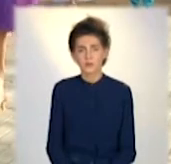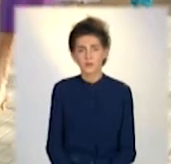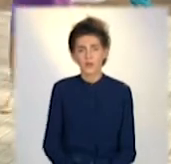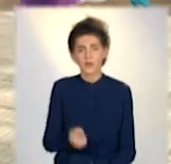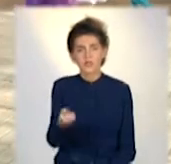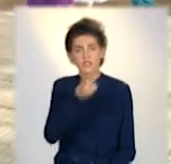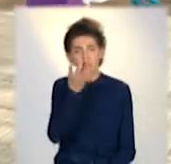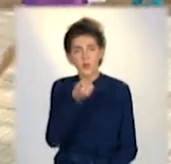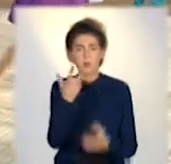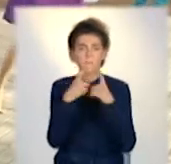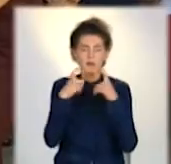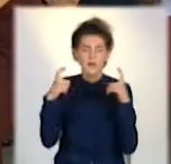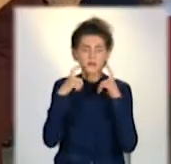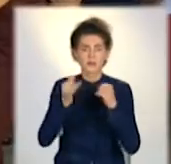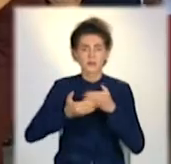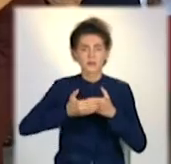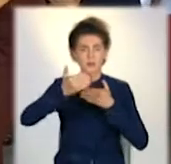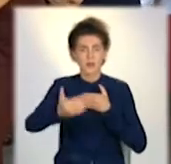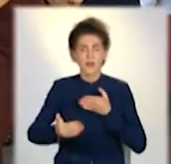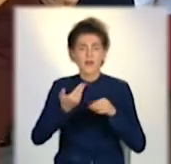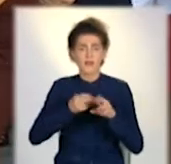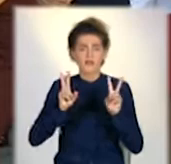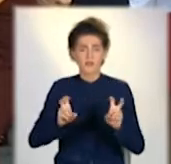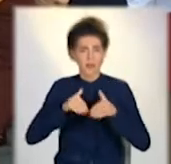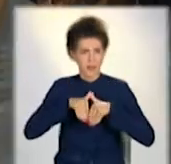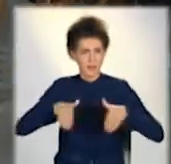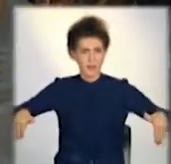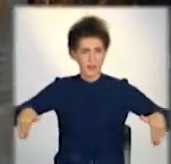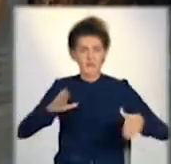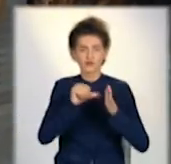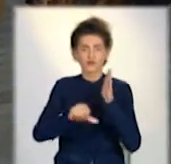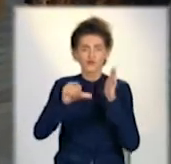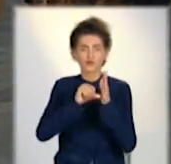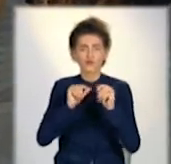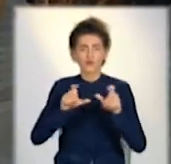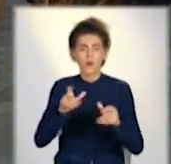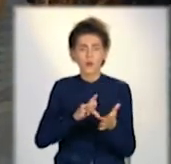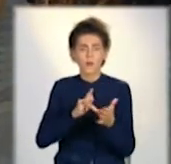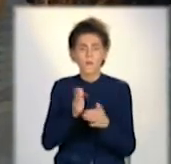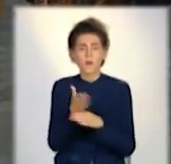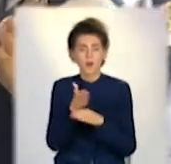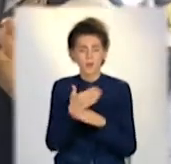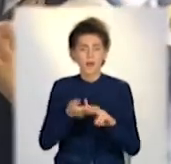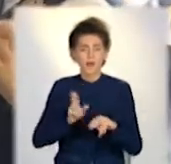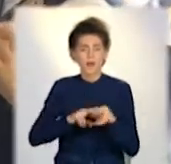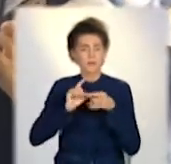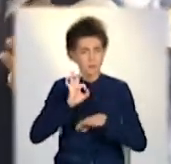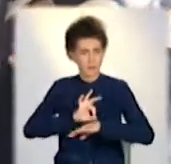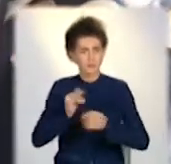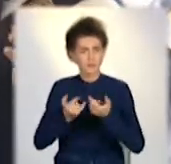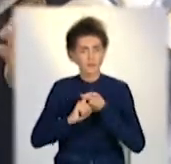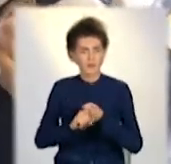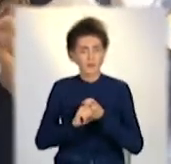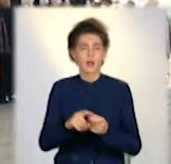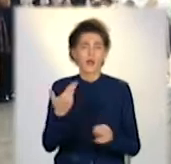Букети, маски та дистанція. Так виглядає урочиста лінійка у 66-й школі Маріуполя. Через пандемію на святі лише 10-й,